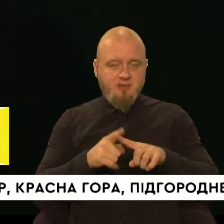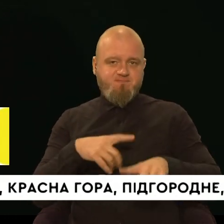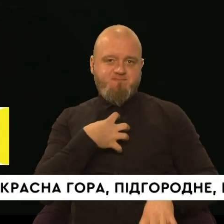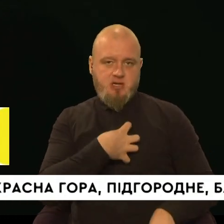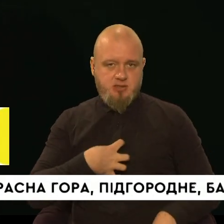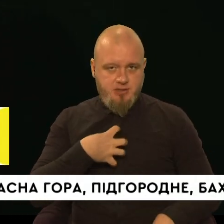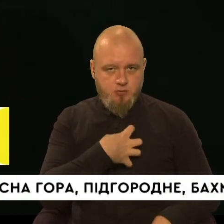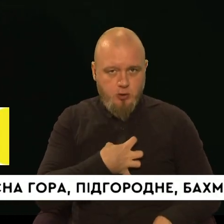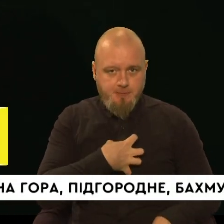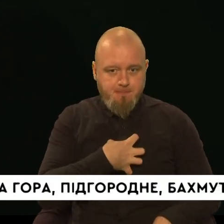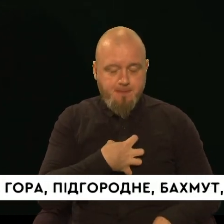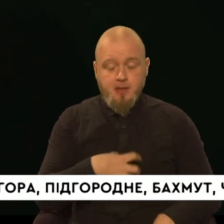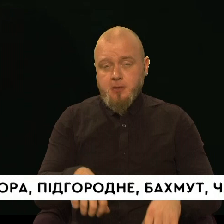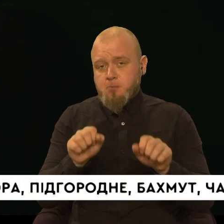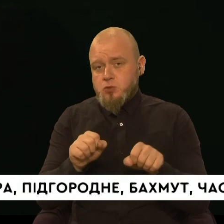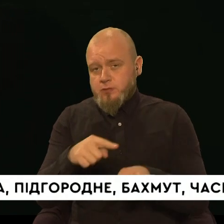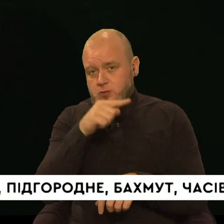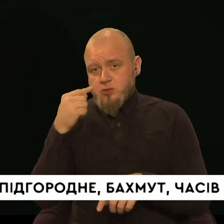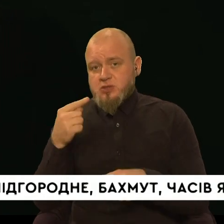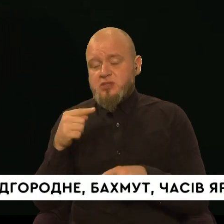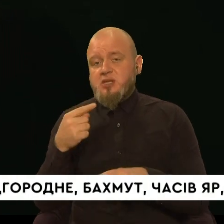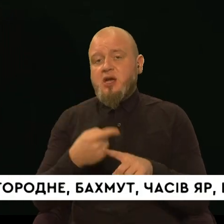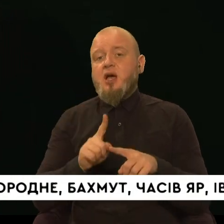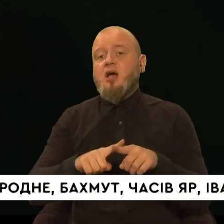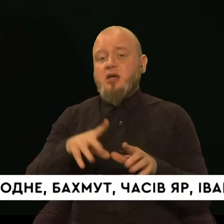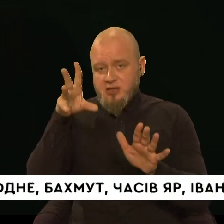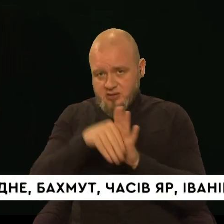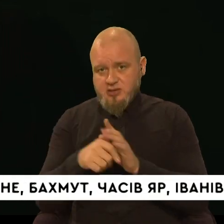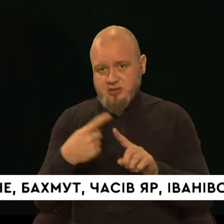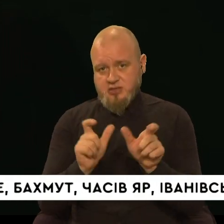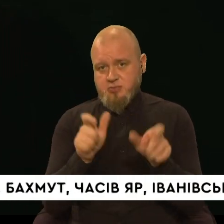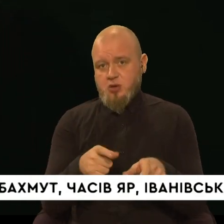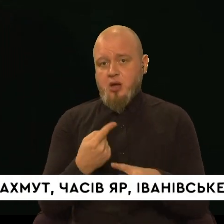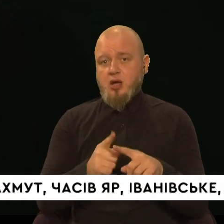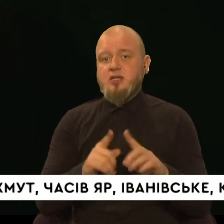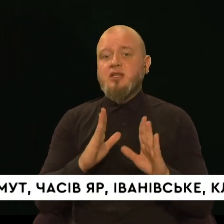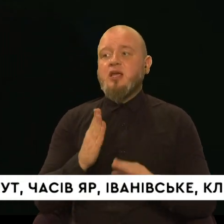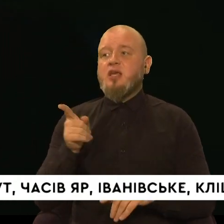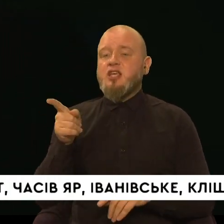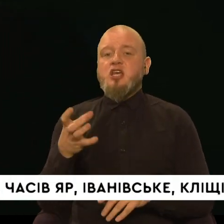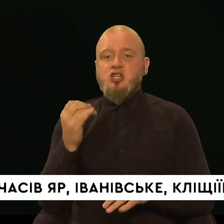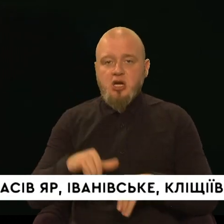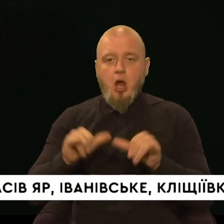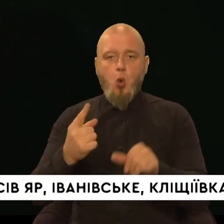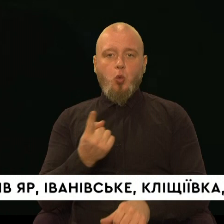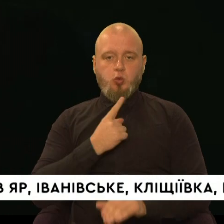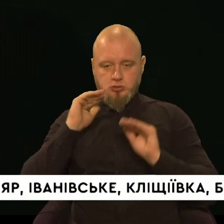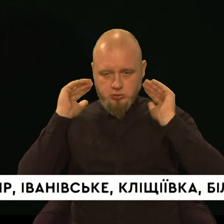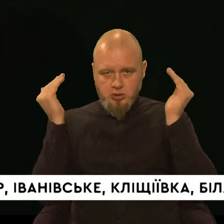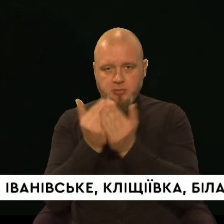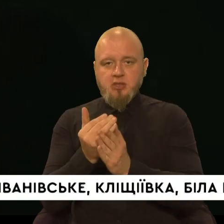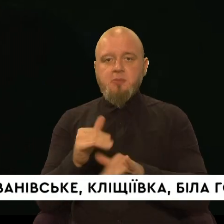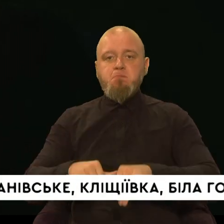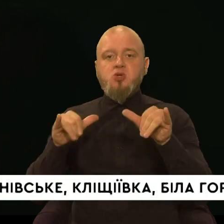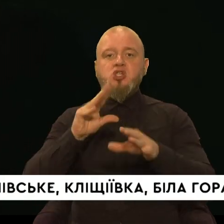важливо. Можливо, Росія все і заблокує, але це тільки її ще усамітнить більше серед